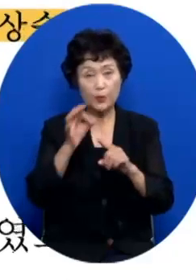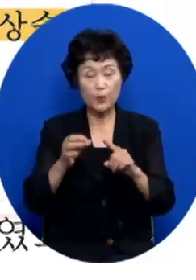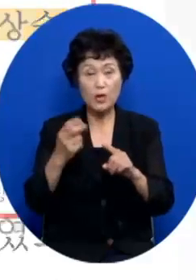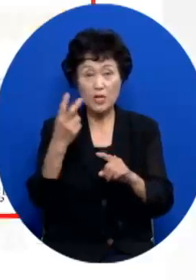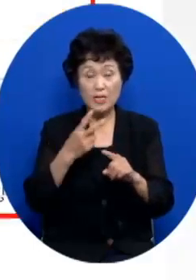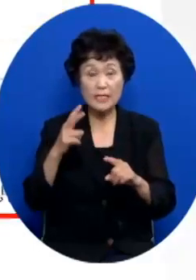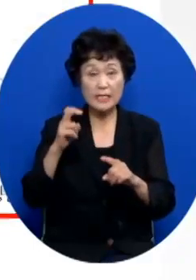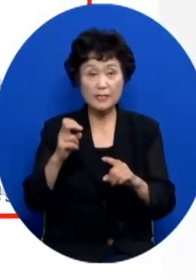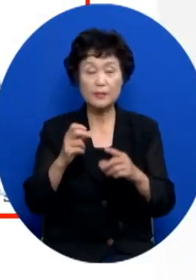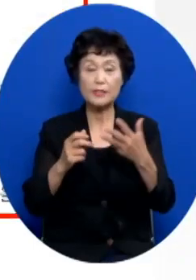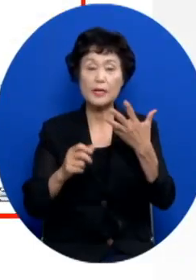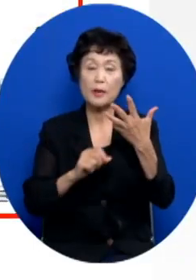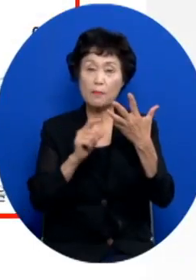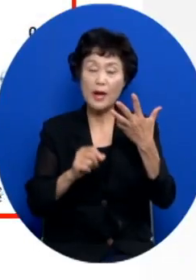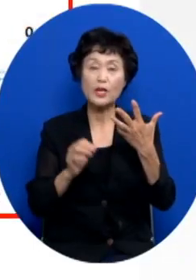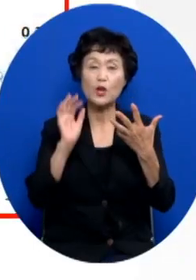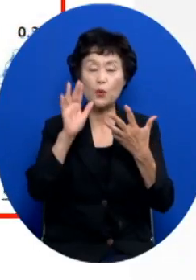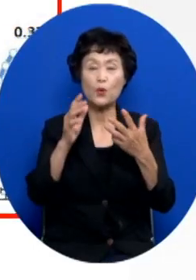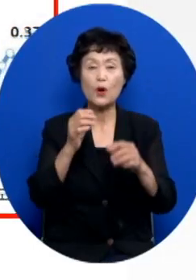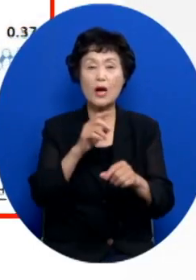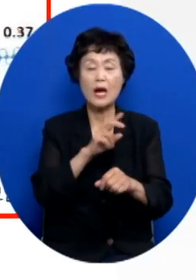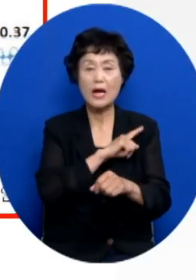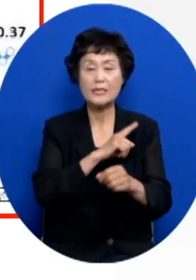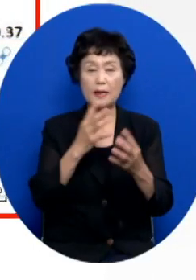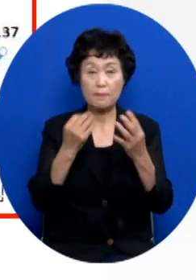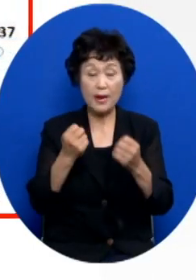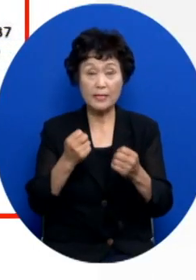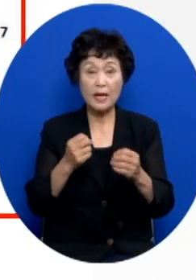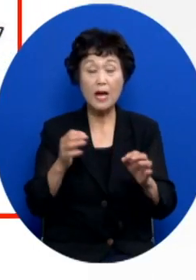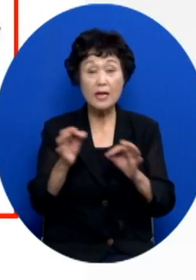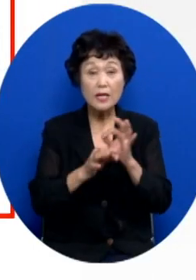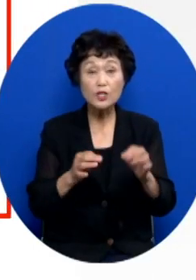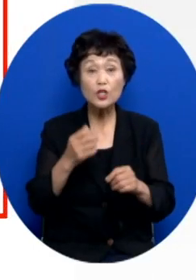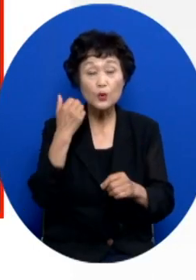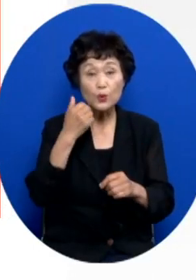2020년 8월 이후 가장 높았습니다. 경제